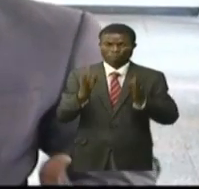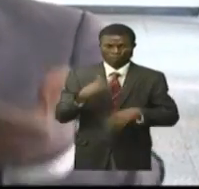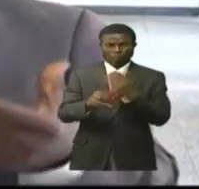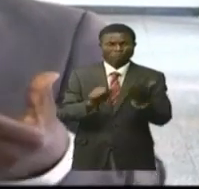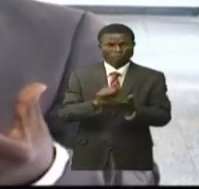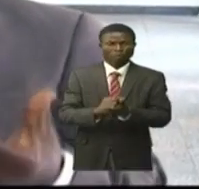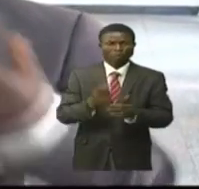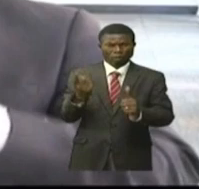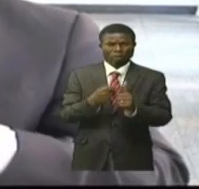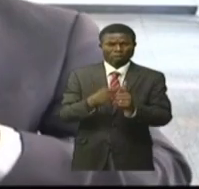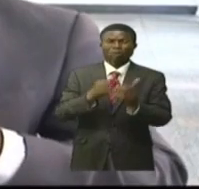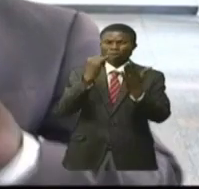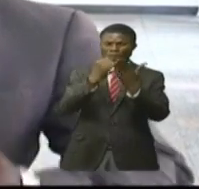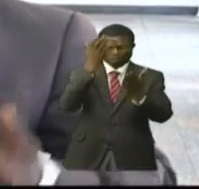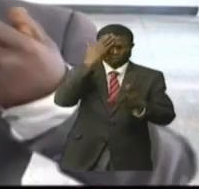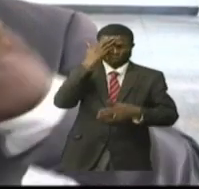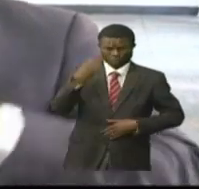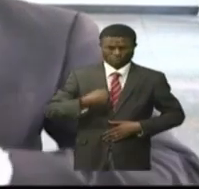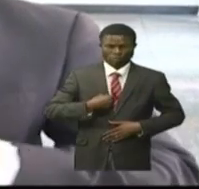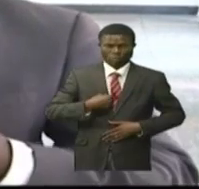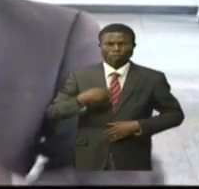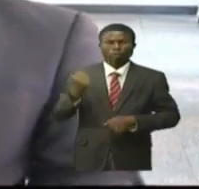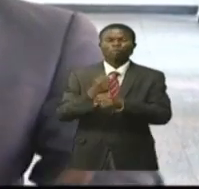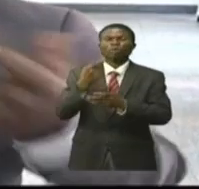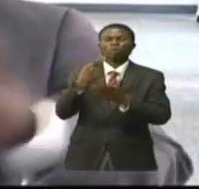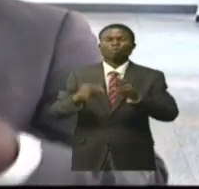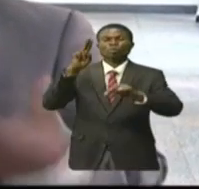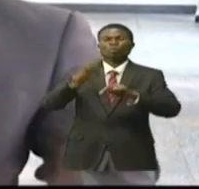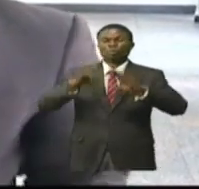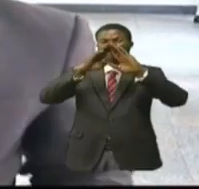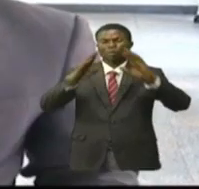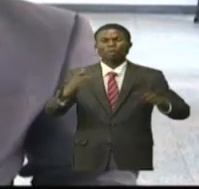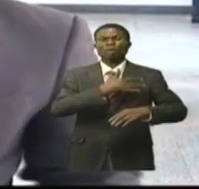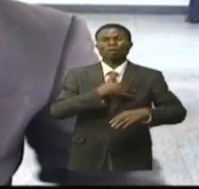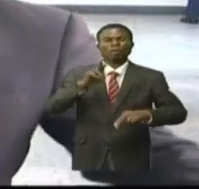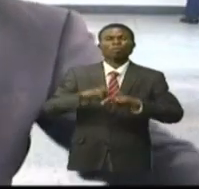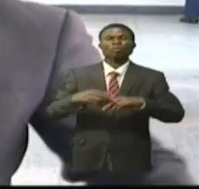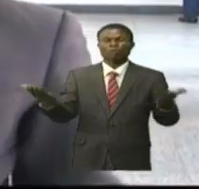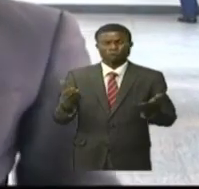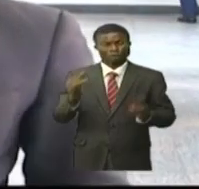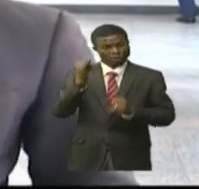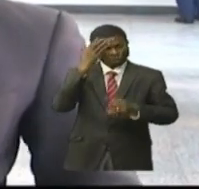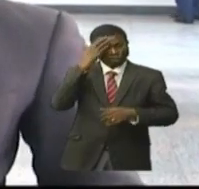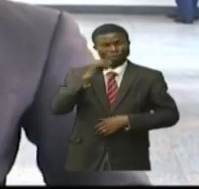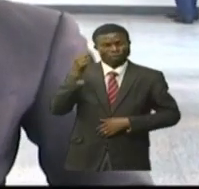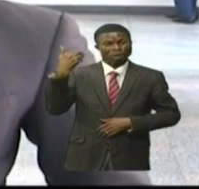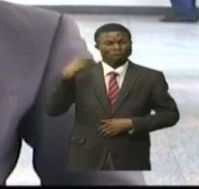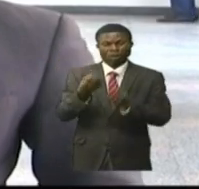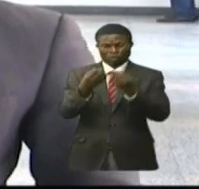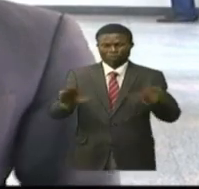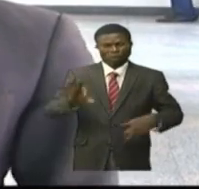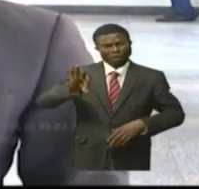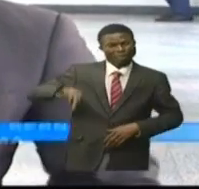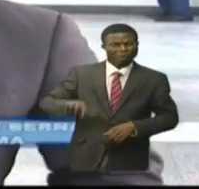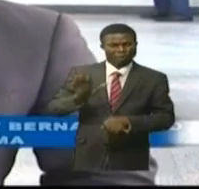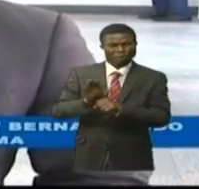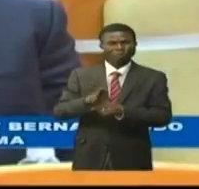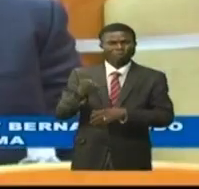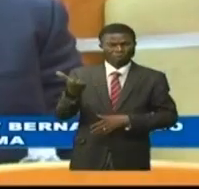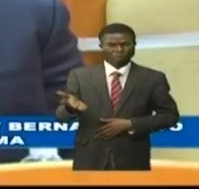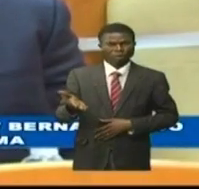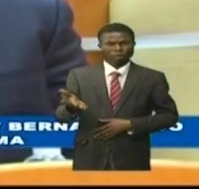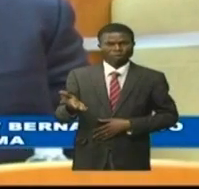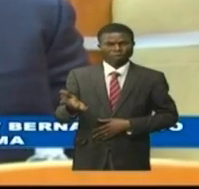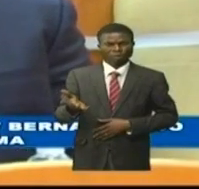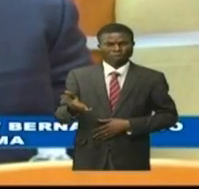il faudrait qu'on puisse me connaître moi quel est mon adresse mon nom où est-ce que j'habite sinon l'État va perdre beaucoup de choses